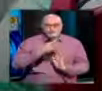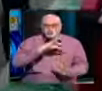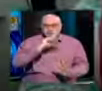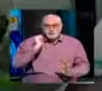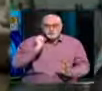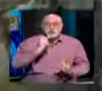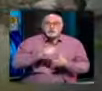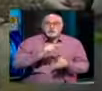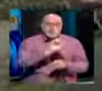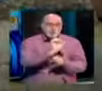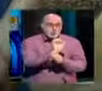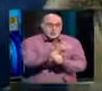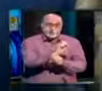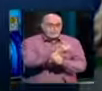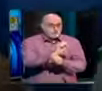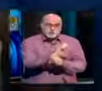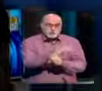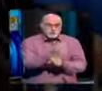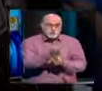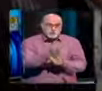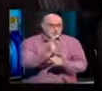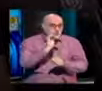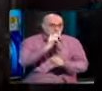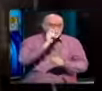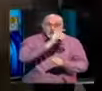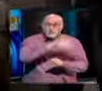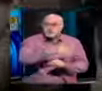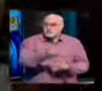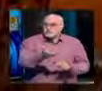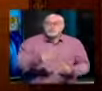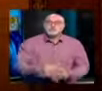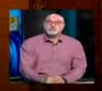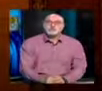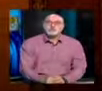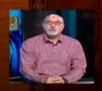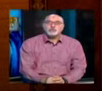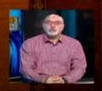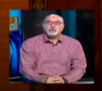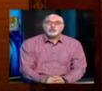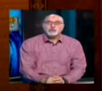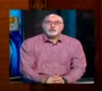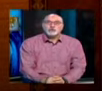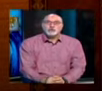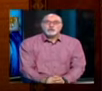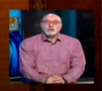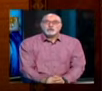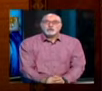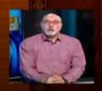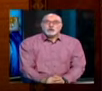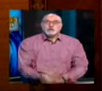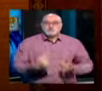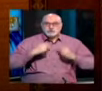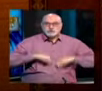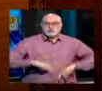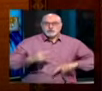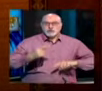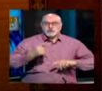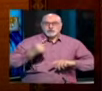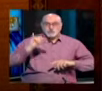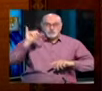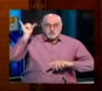العطش التي تهدد البلاد بانفجار اجتماعي واقتصادي. أنا شوف بنت لكم هذا الأفوكادو هي اللي فيها